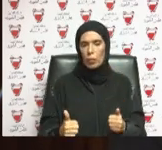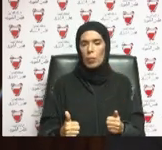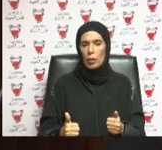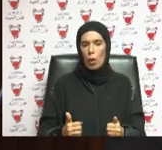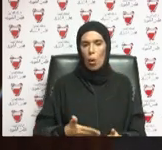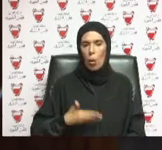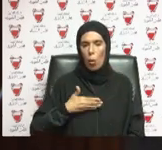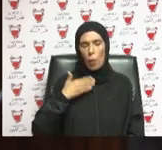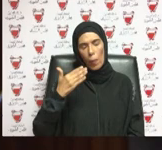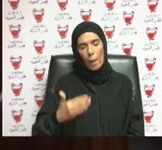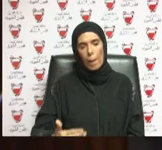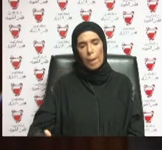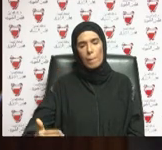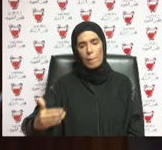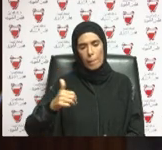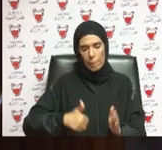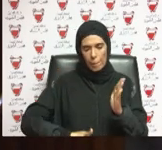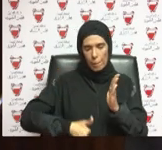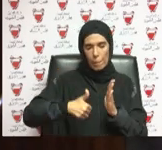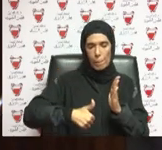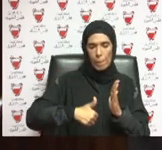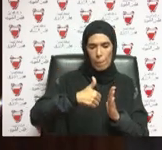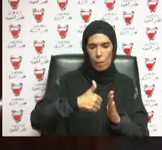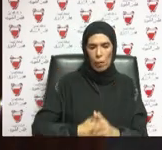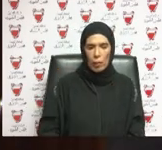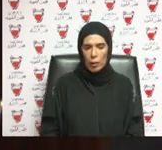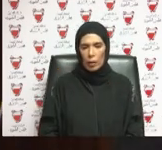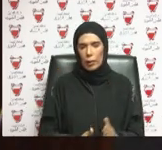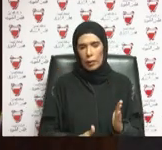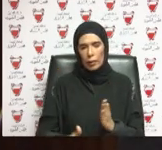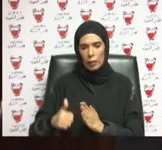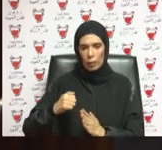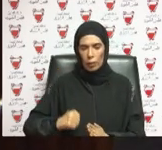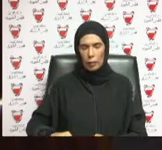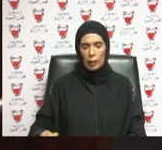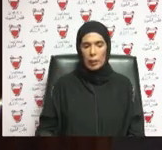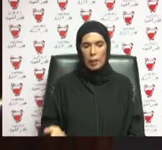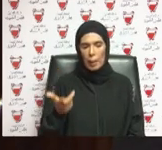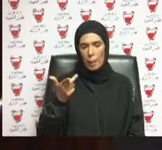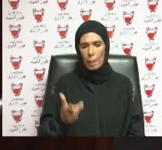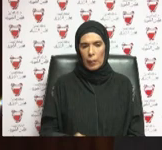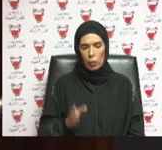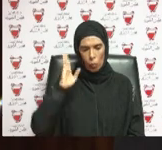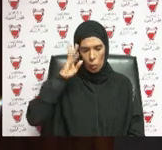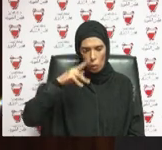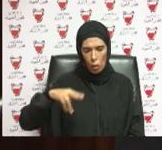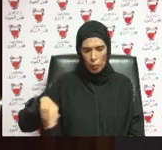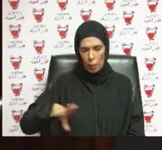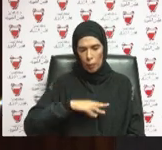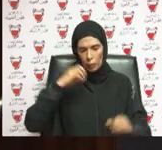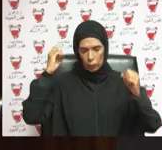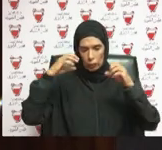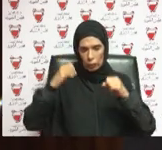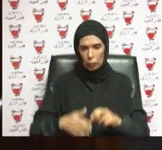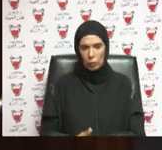العمر ودوام التوفيق والسداد في قيادة البحرين الغالية. والسلام عليكم ورحمة الله